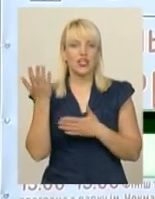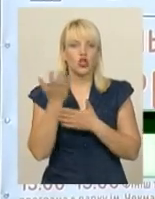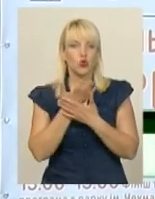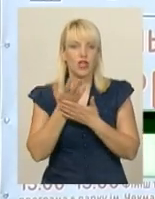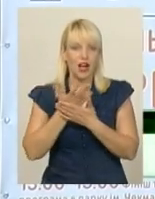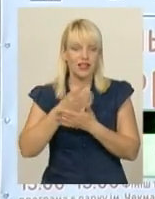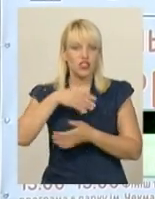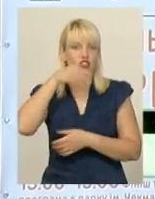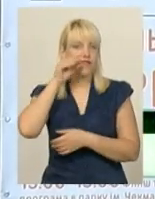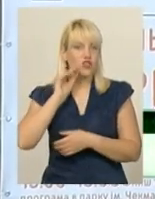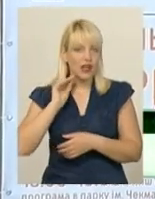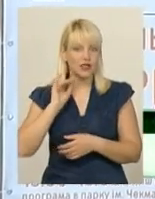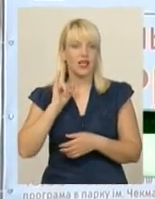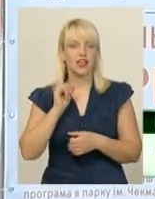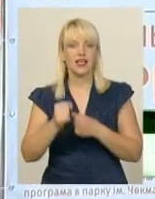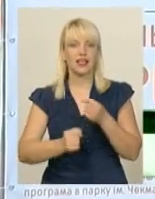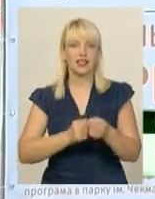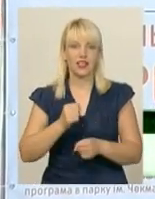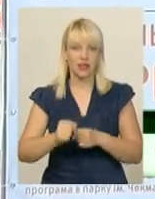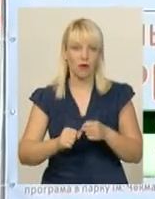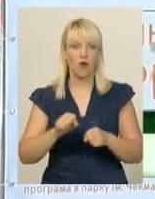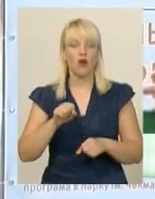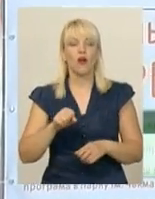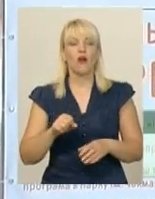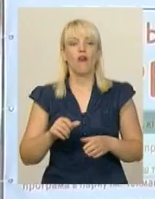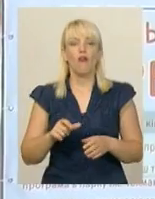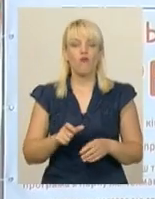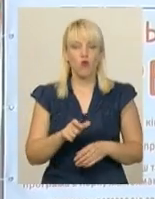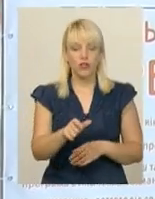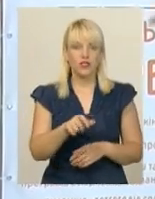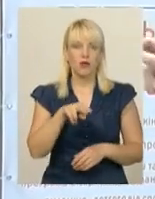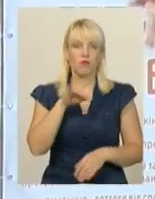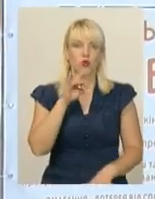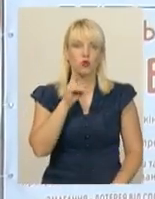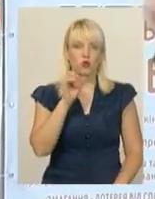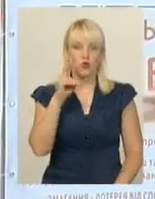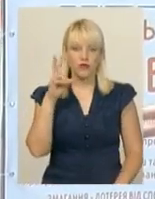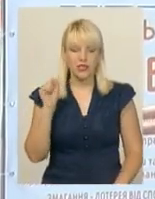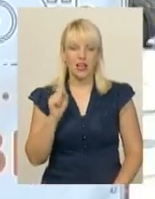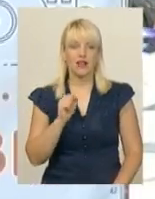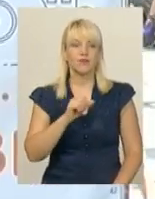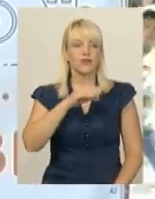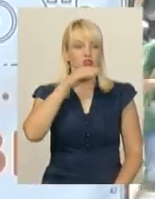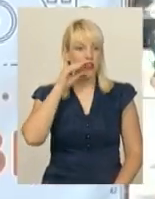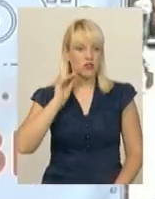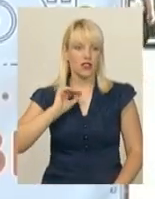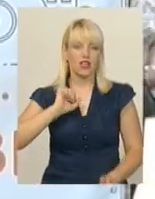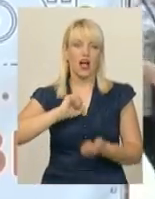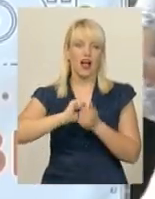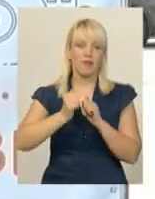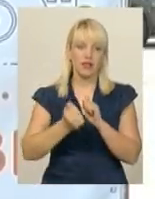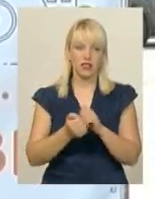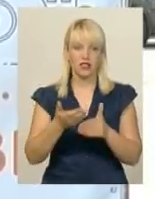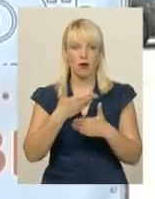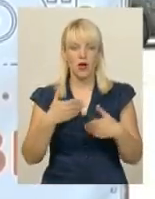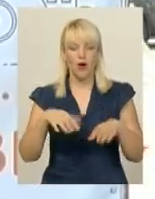Шевченка. Їдемо вулицями Проскурівська, Шевченка, Кам'янецька. Ми обирали маршрут